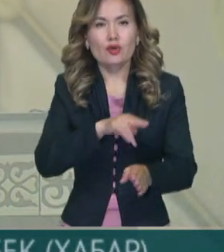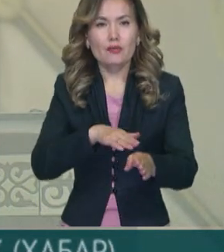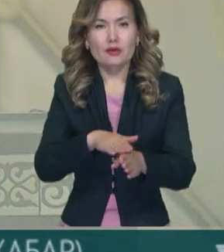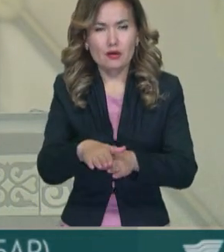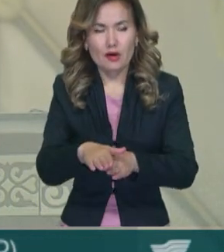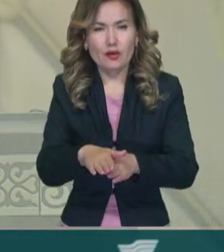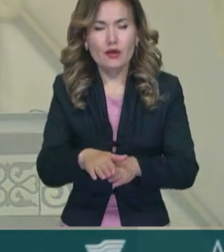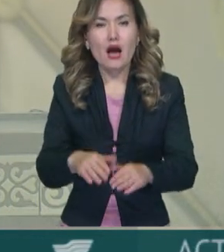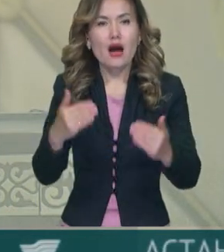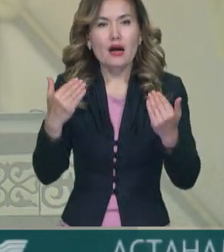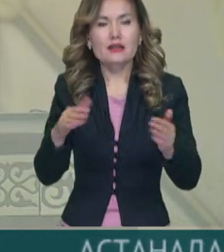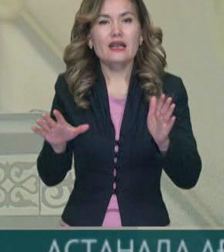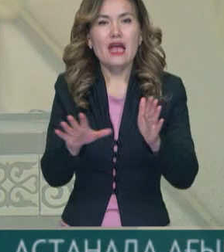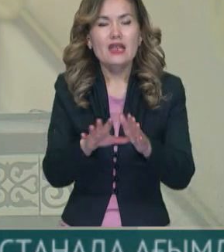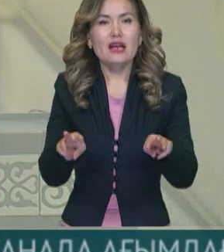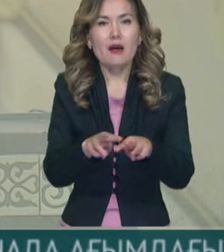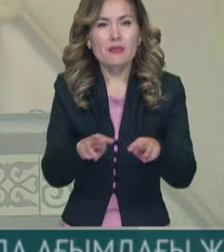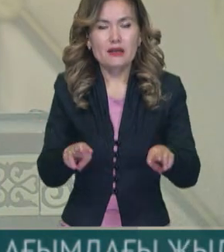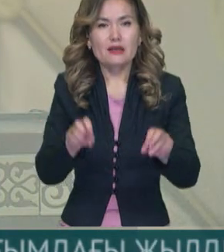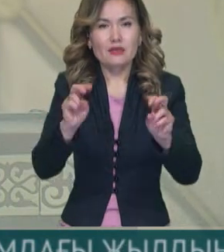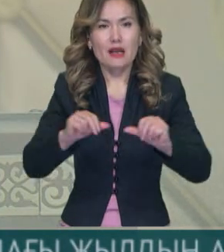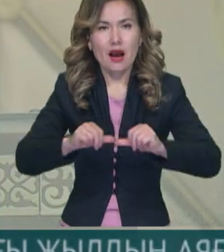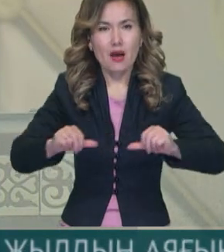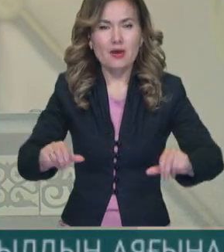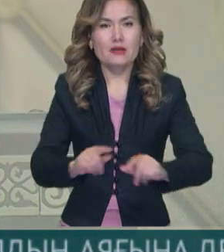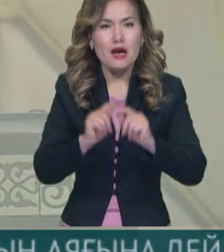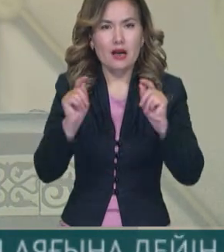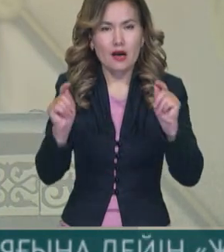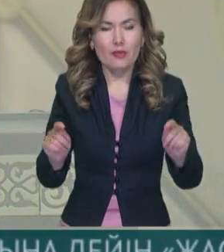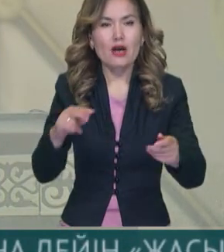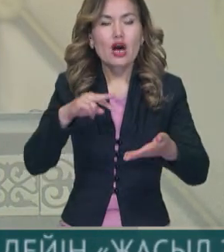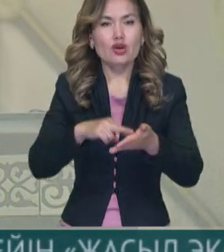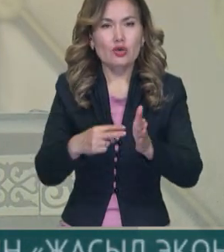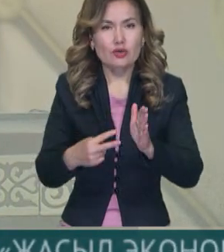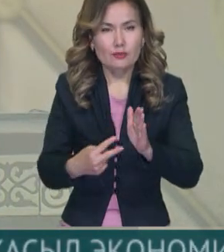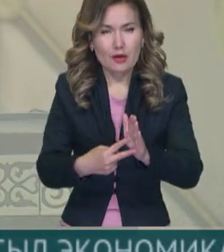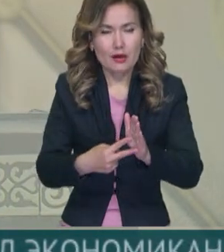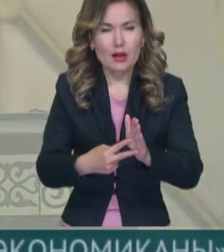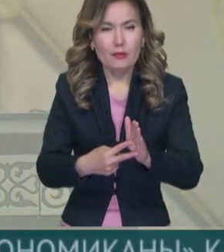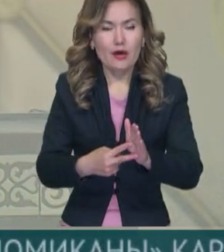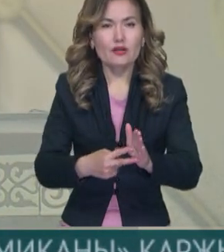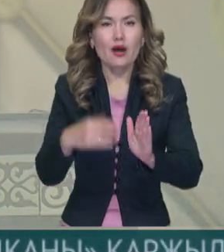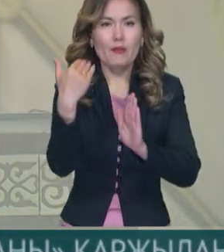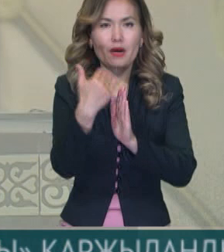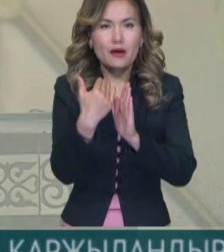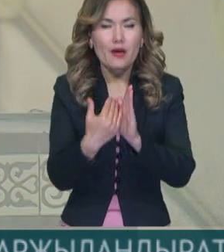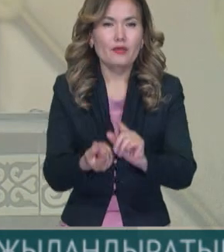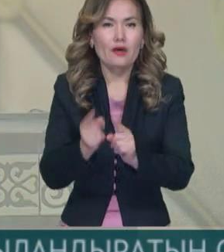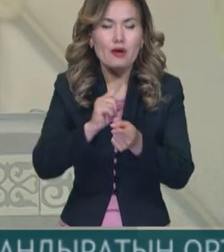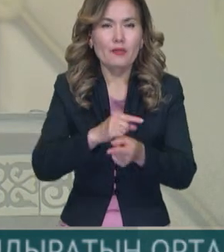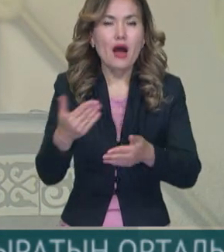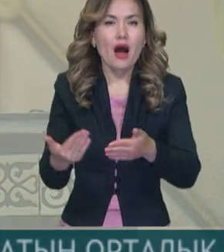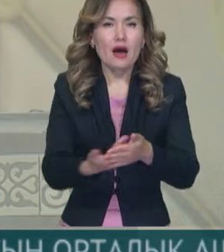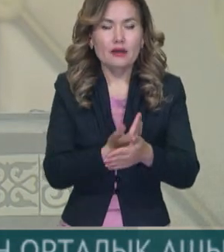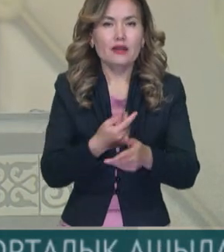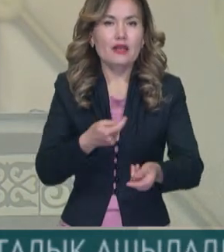энергетика министрлігіндегі әдейі құрылған комиссия ол жоспарды, айлық жоспарды өзгертіп, қайтадан әкімшілікке